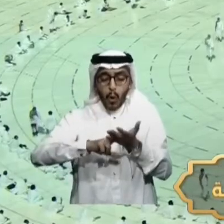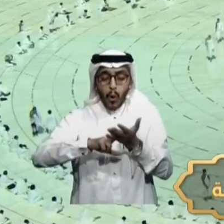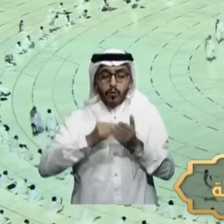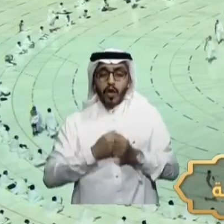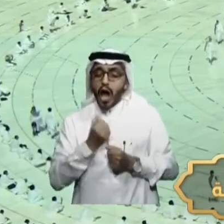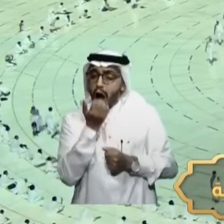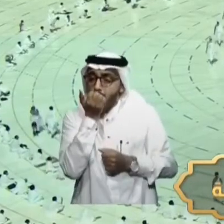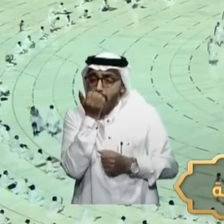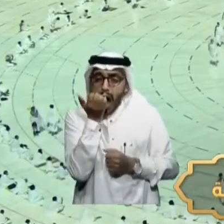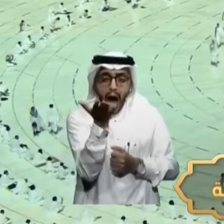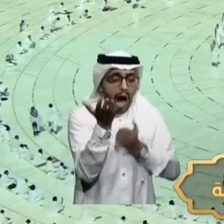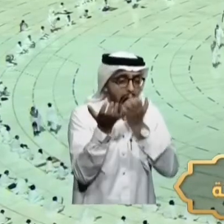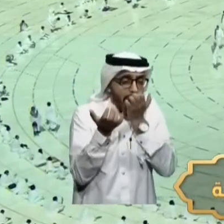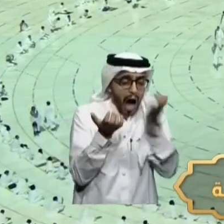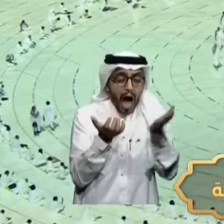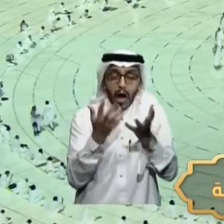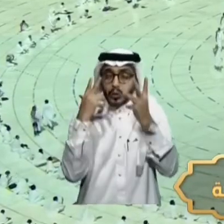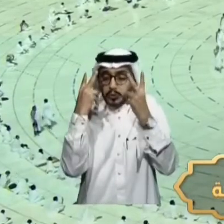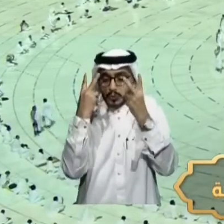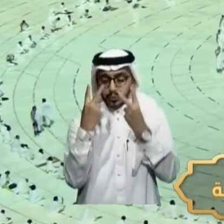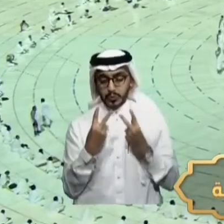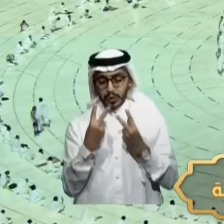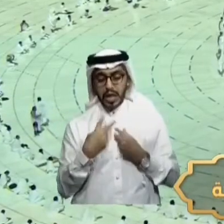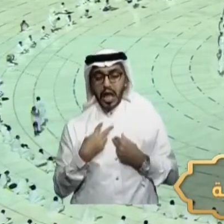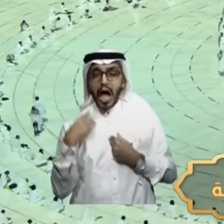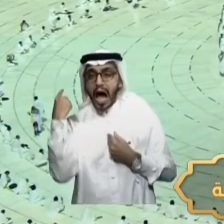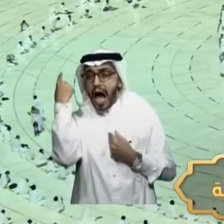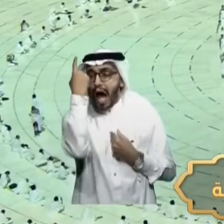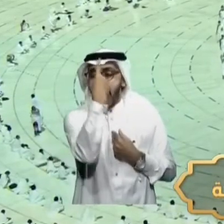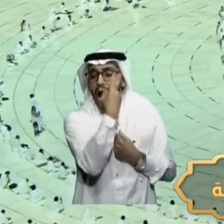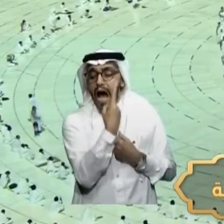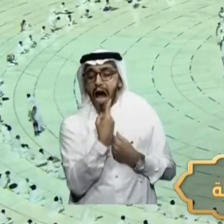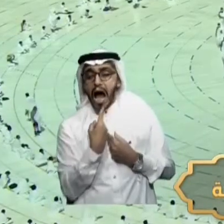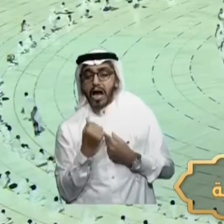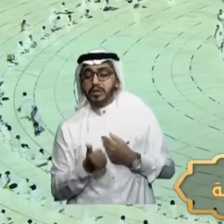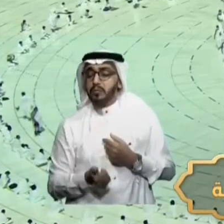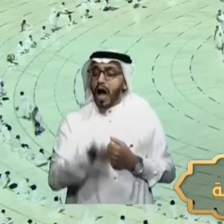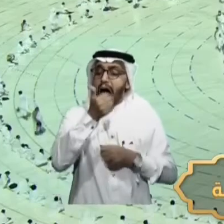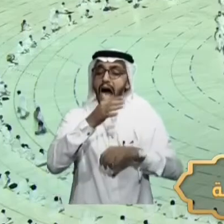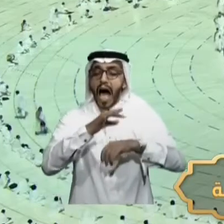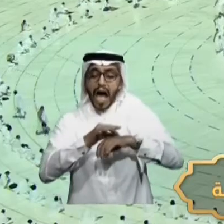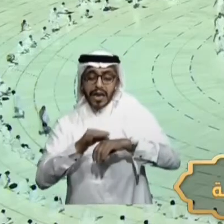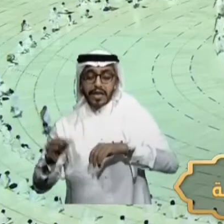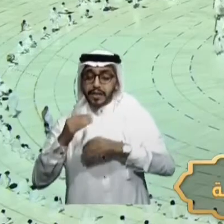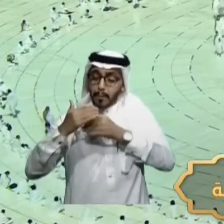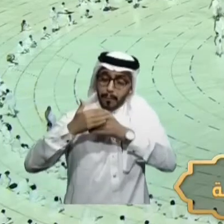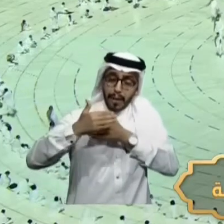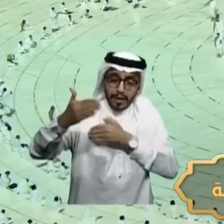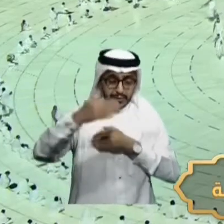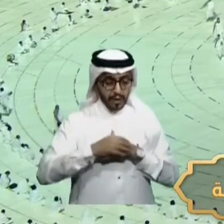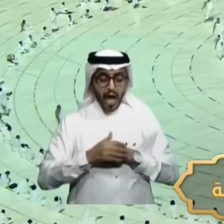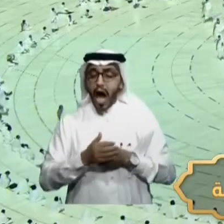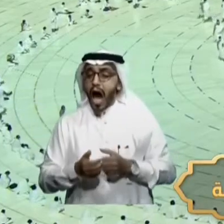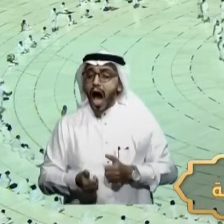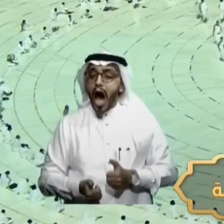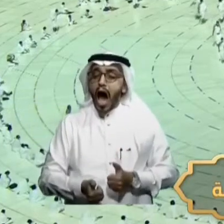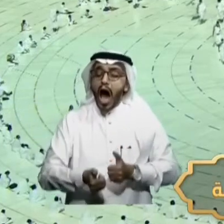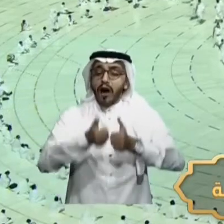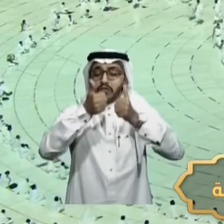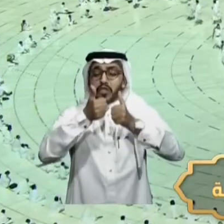وإن تكلم علاه البهاء، أجمل الناس وأبهاهم من بعيد،